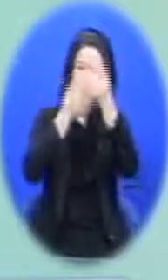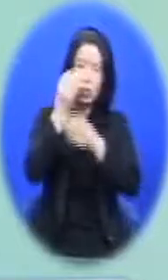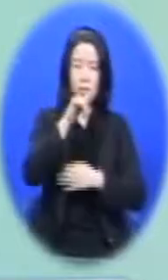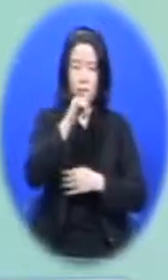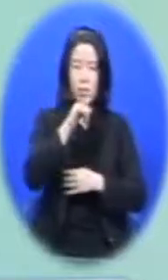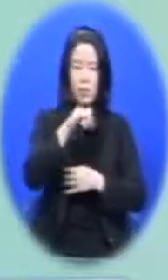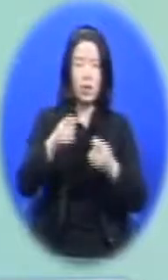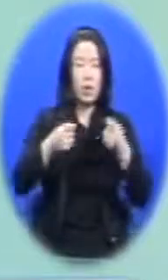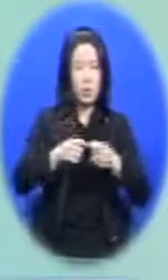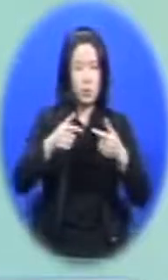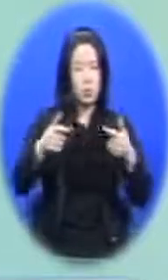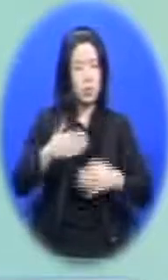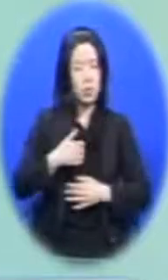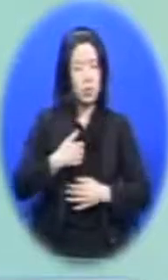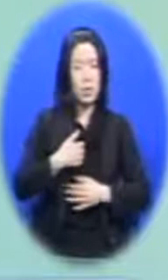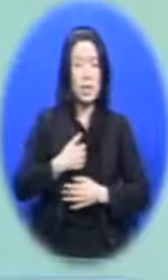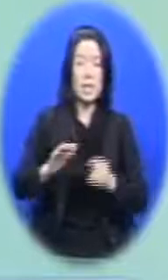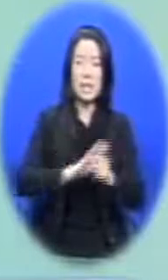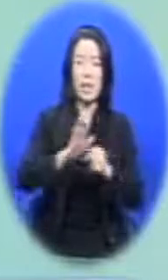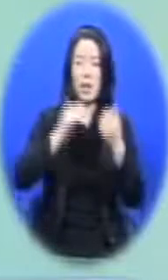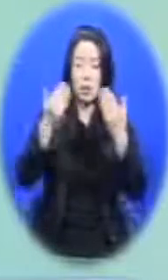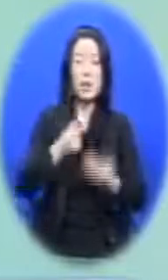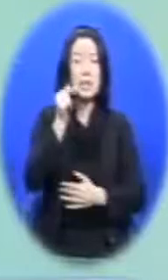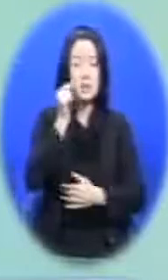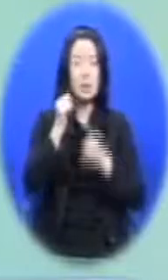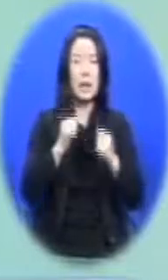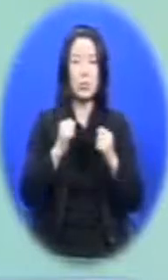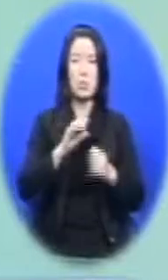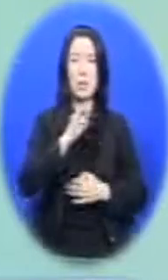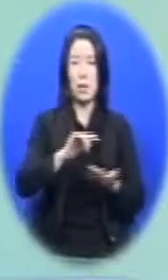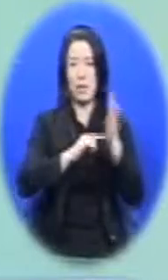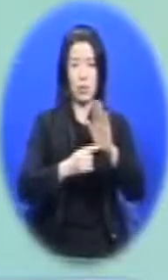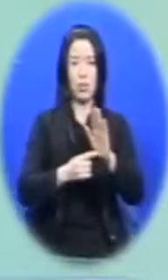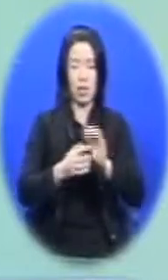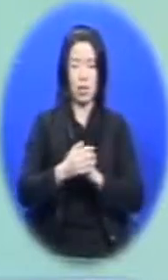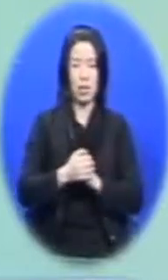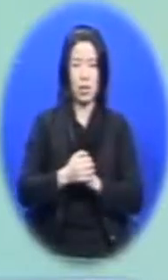더 사랑받을 수 없는 존재라는 것만 드러나는 거죠.